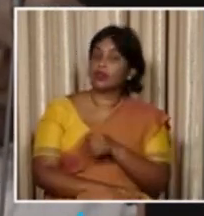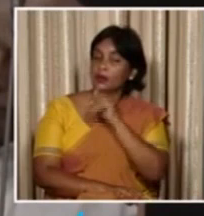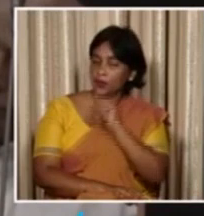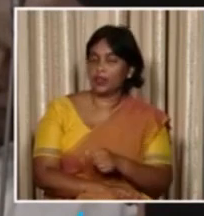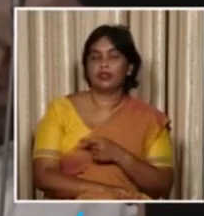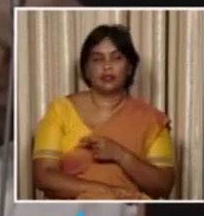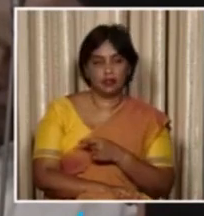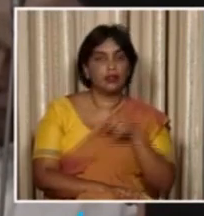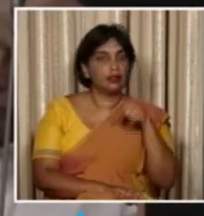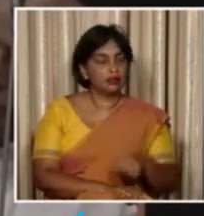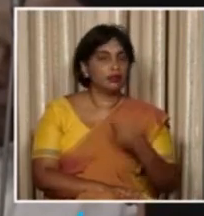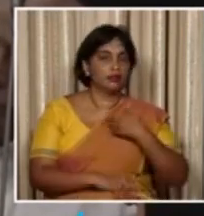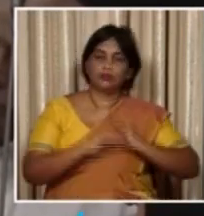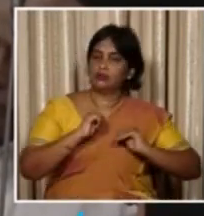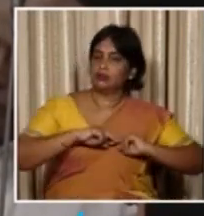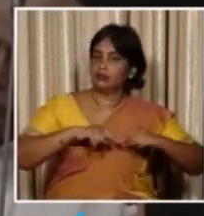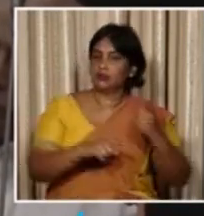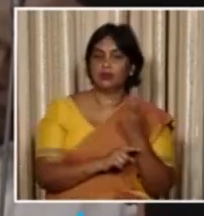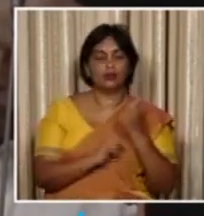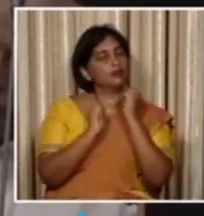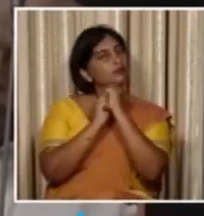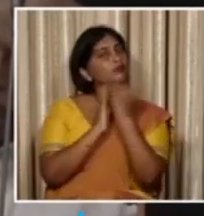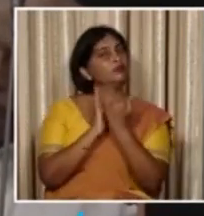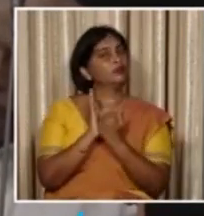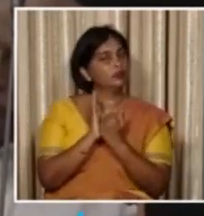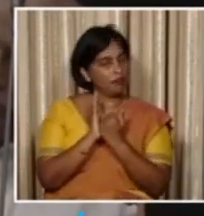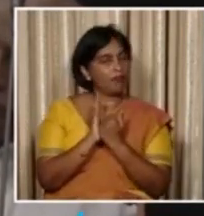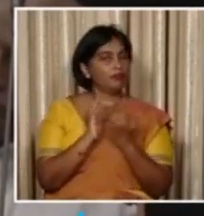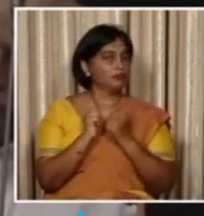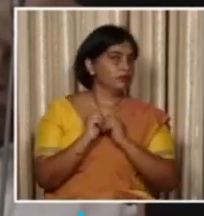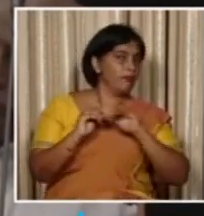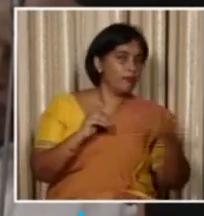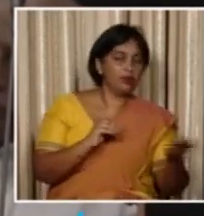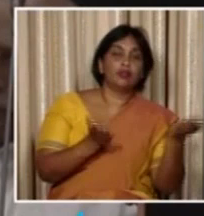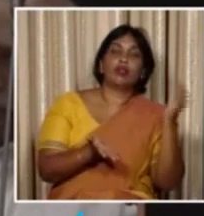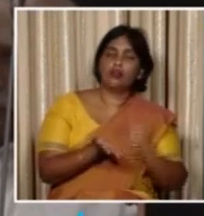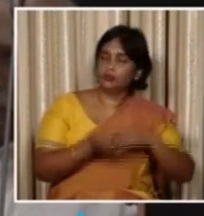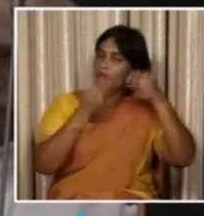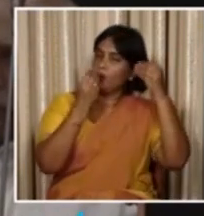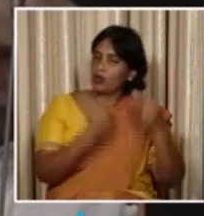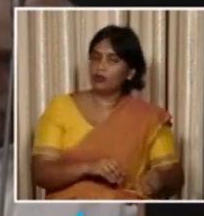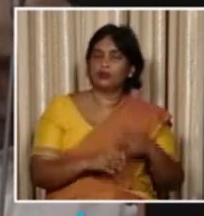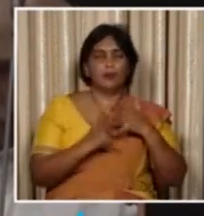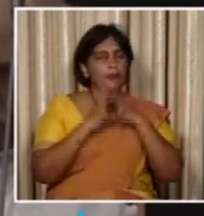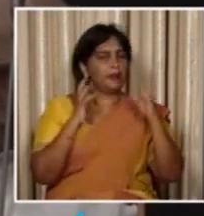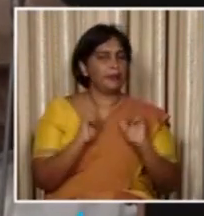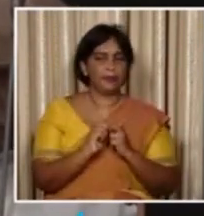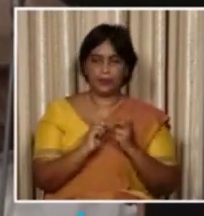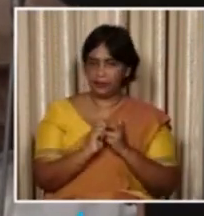ඇත්ත. දැන් අප ක්‍රියාත්මක කරන ආර්ථික වැඩපිළිවෙලෙන් පිටපැන්නොත් යලිත් අප ඇද වැටෙන්නේ මහා